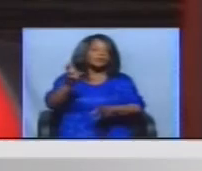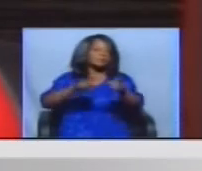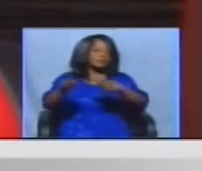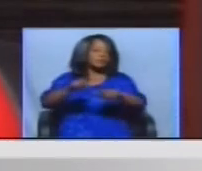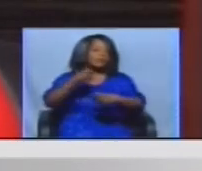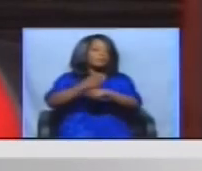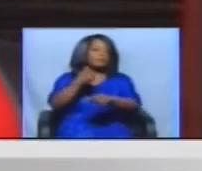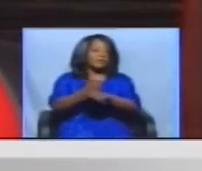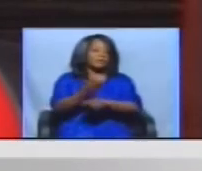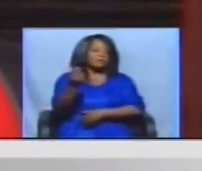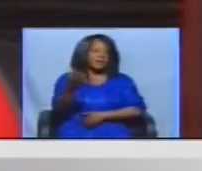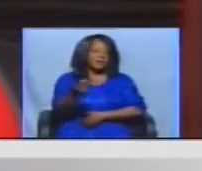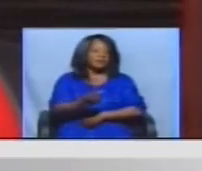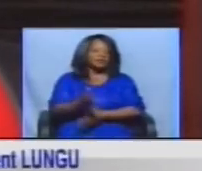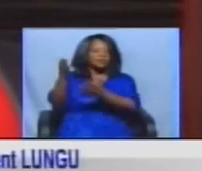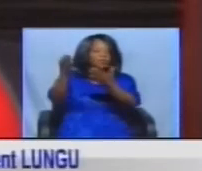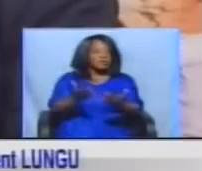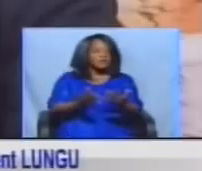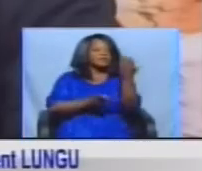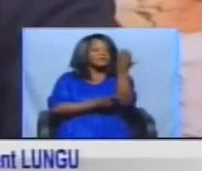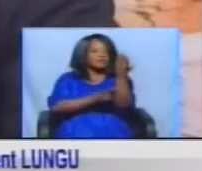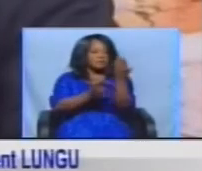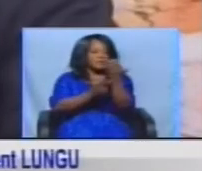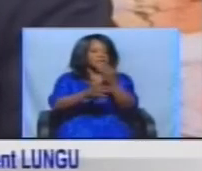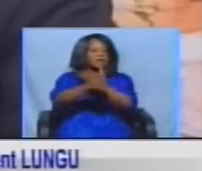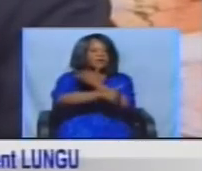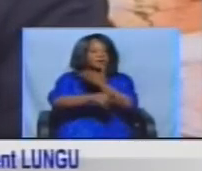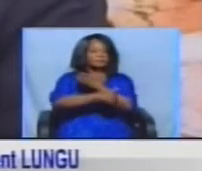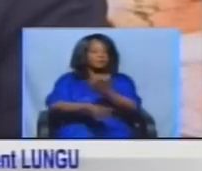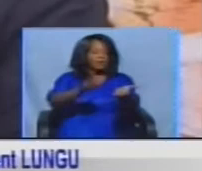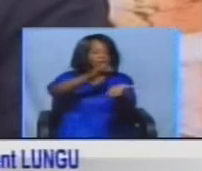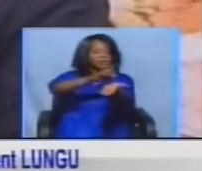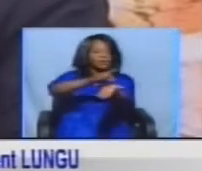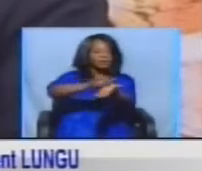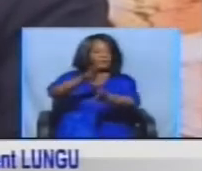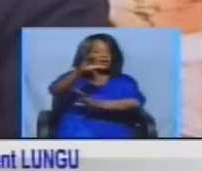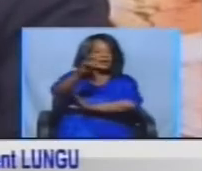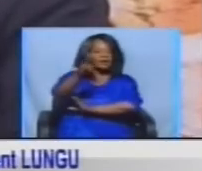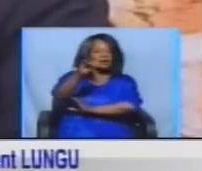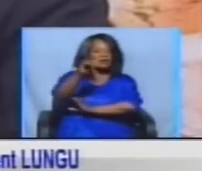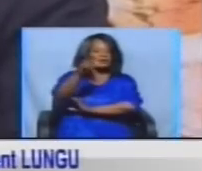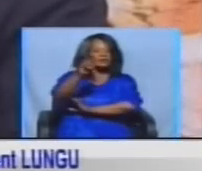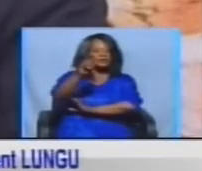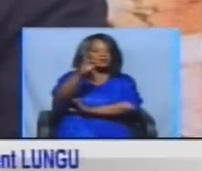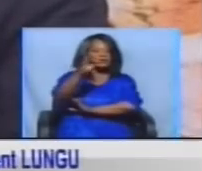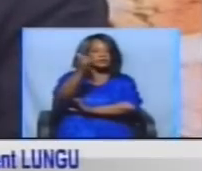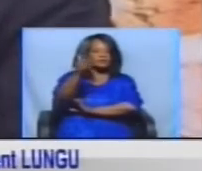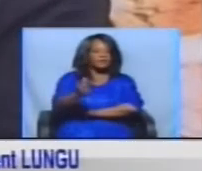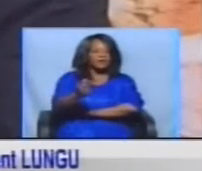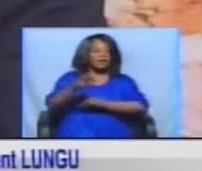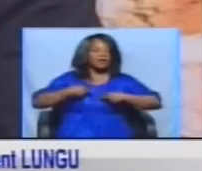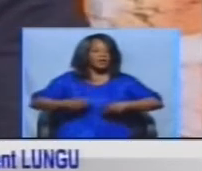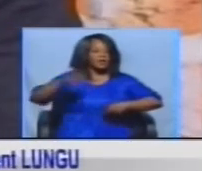vuleleta byantanshi wakati Yesu. Dr. Chilufya, who is also health minister, responded to